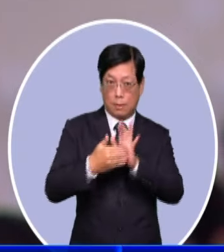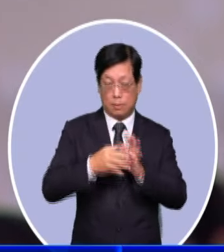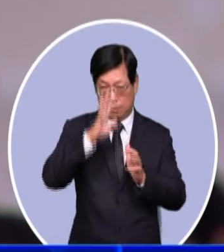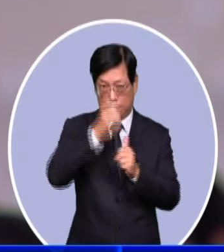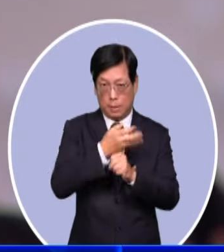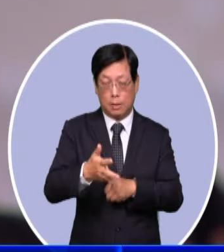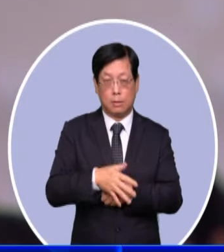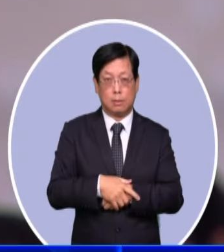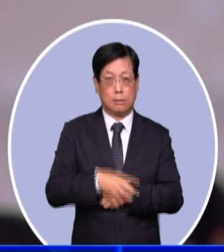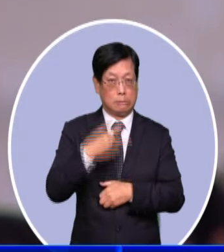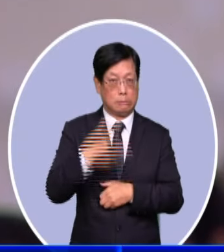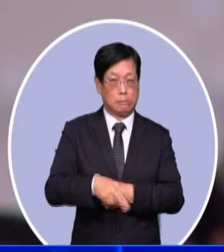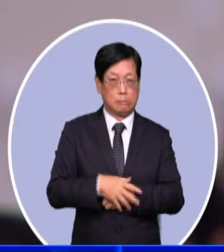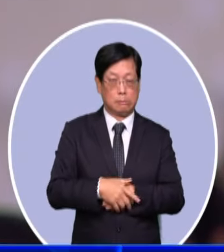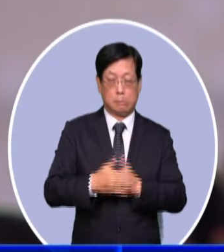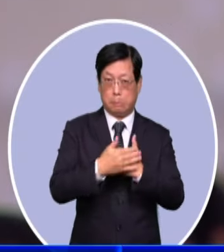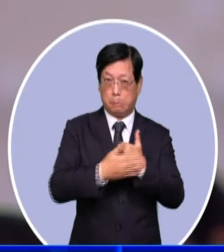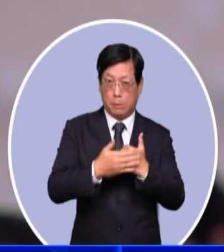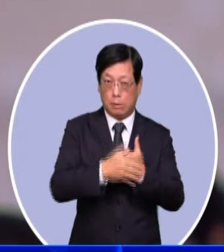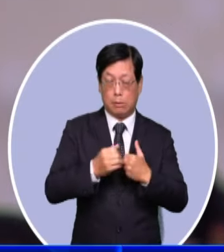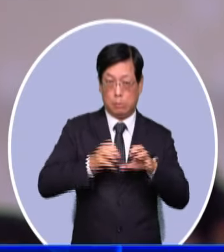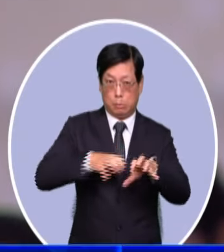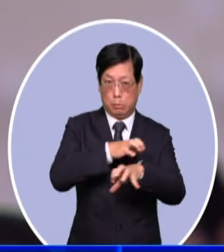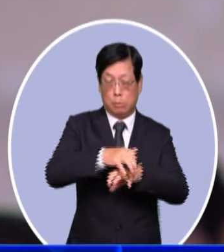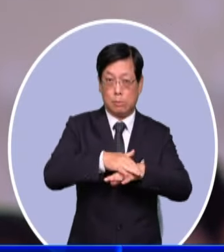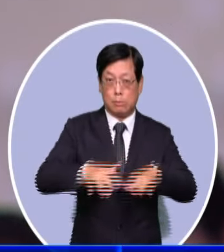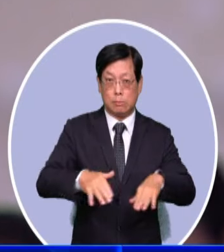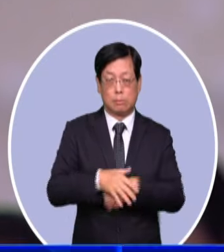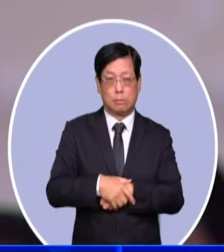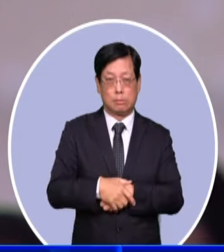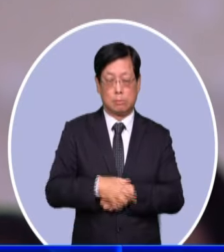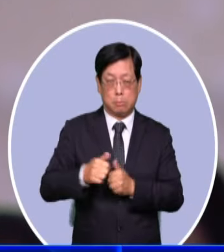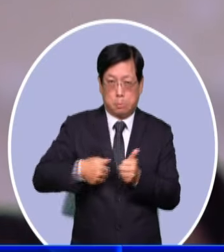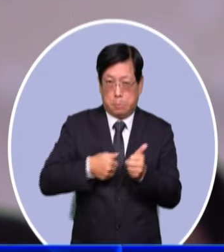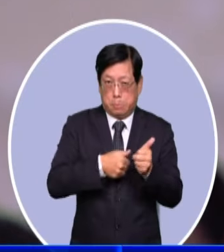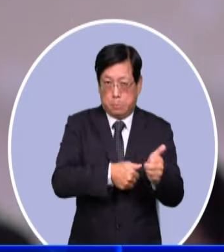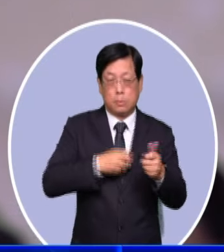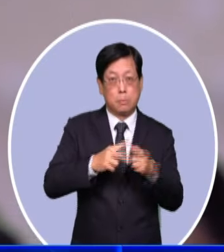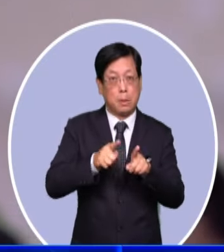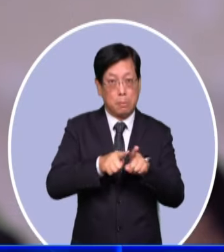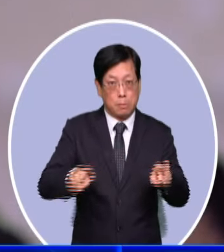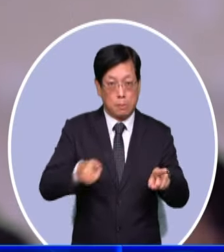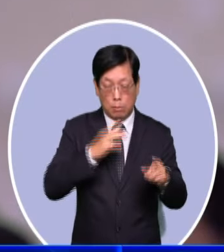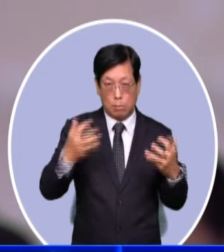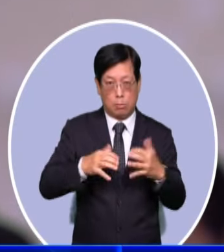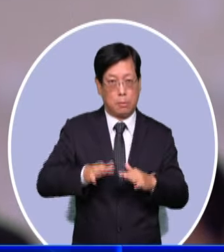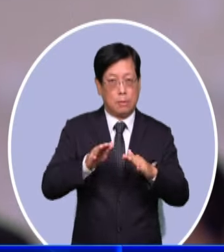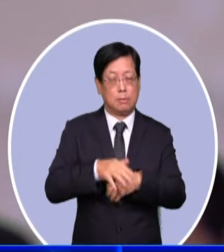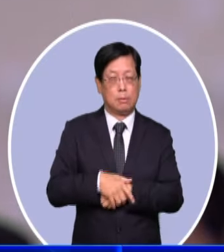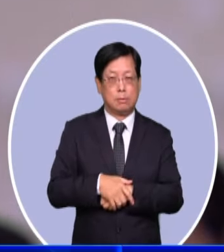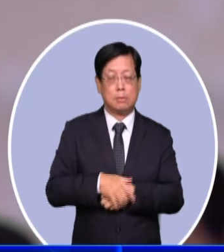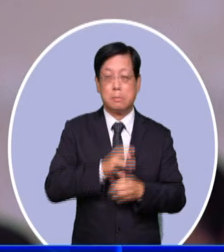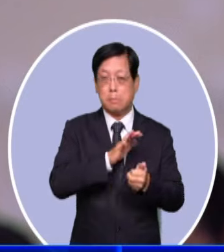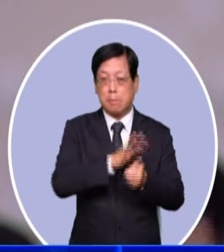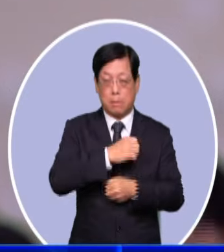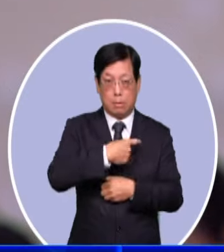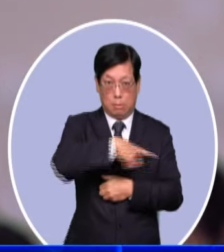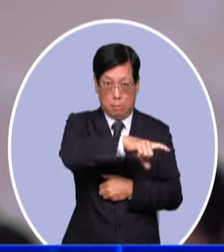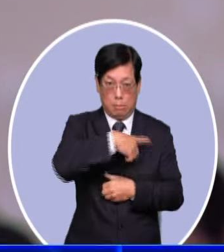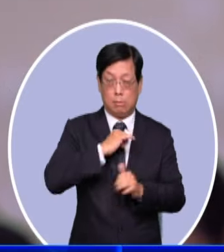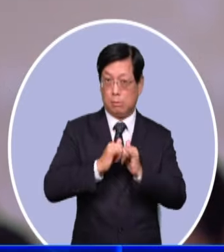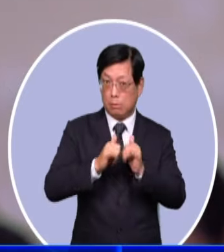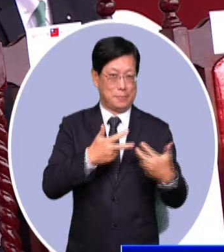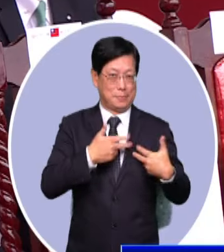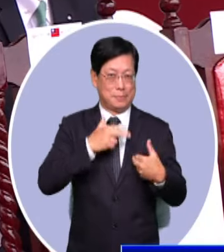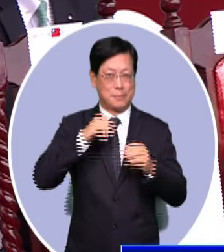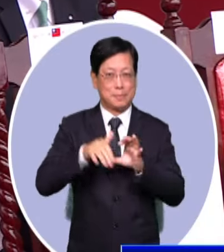病，以及维护区域安全，追求和平共荣，为两岸人民带来